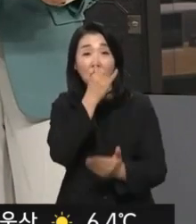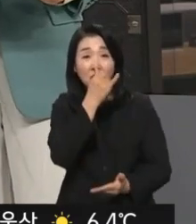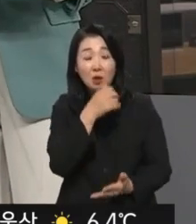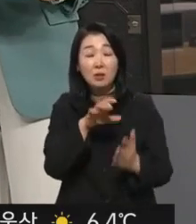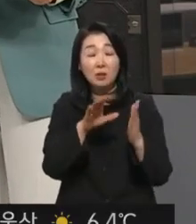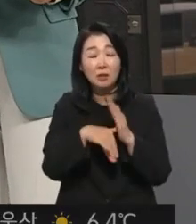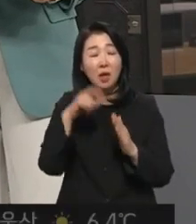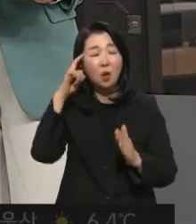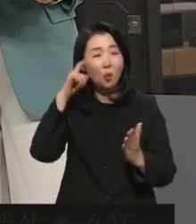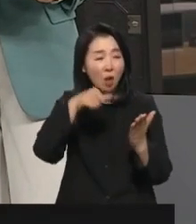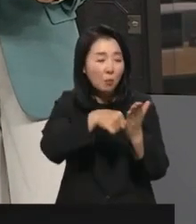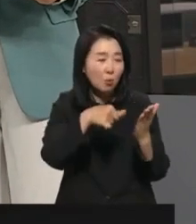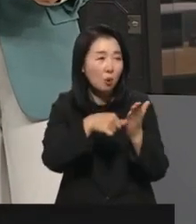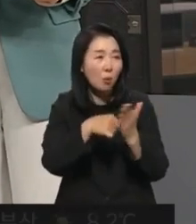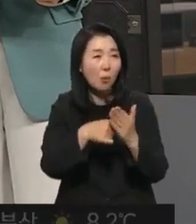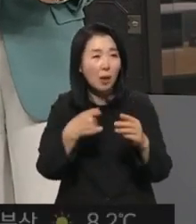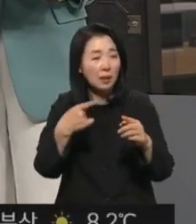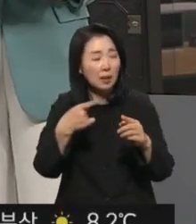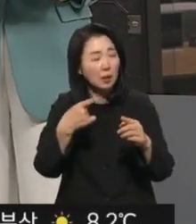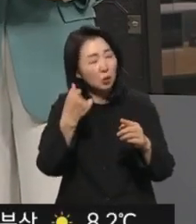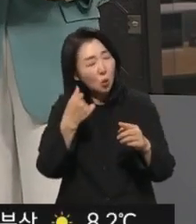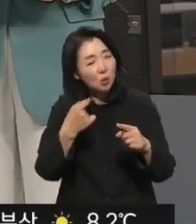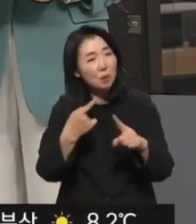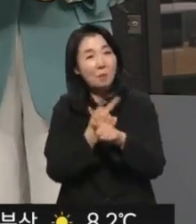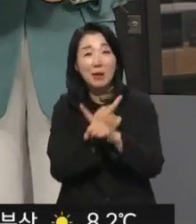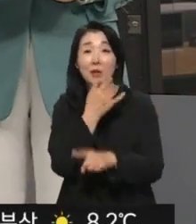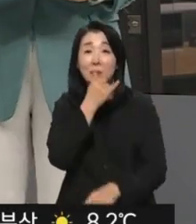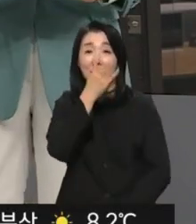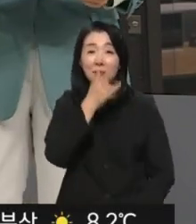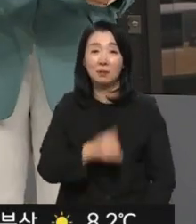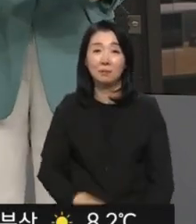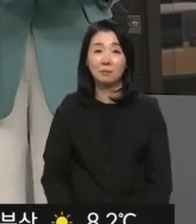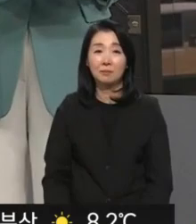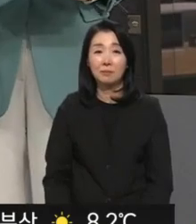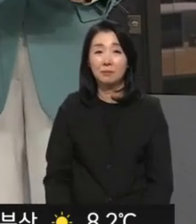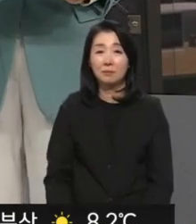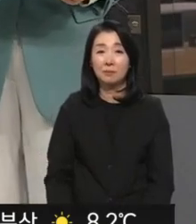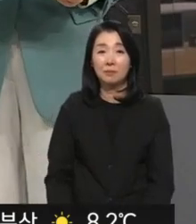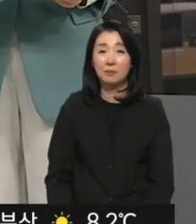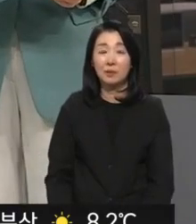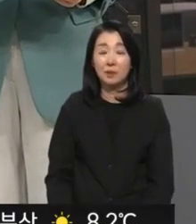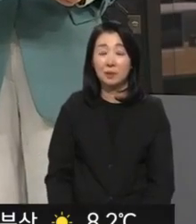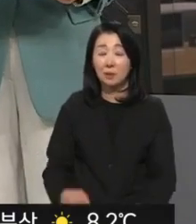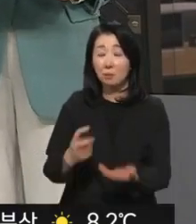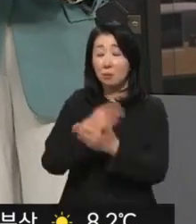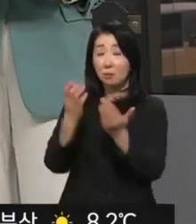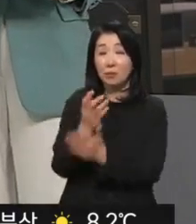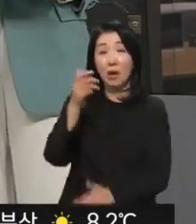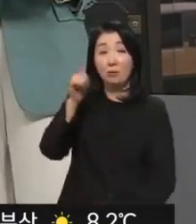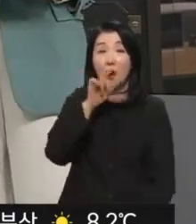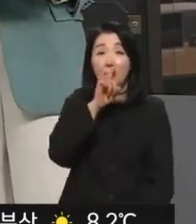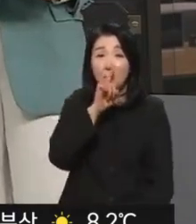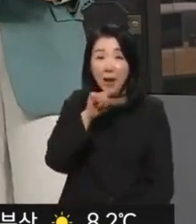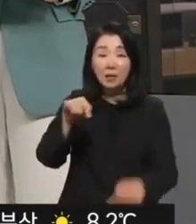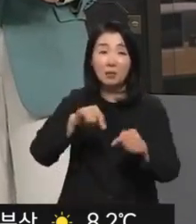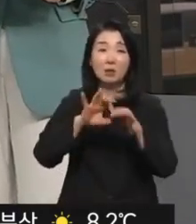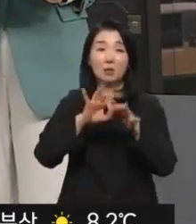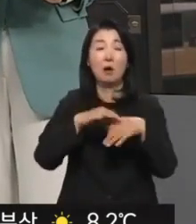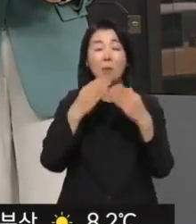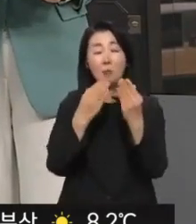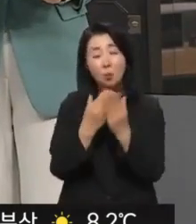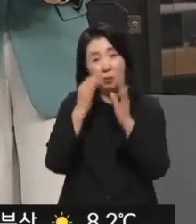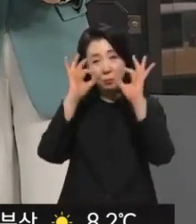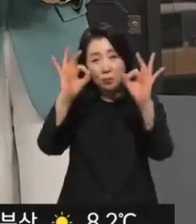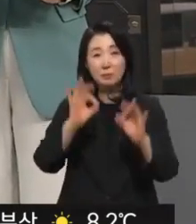방향으로든 표결의 변수가 될 가능성이 있어 보입니다. 지난번 한 장관의 말 그리고 정치권의 분석 차례로